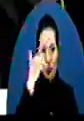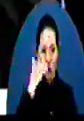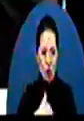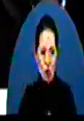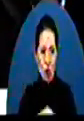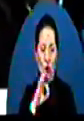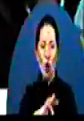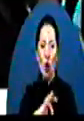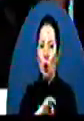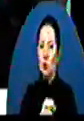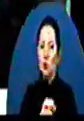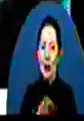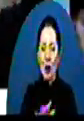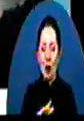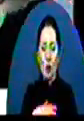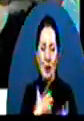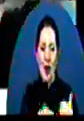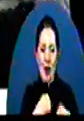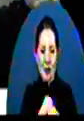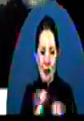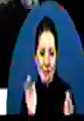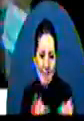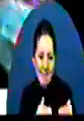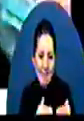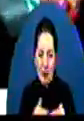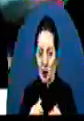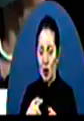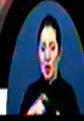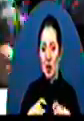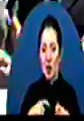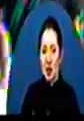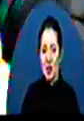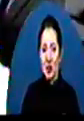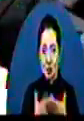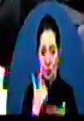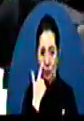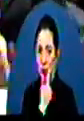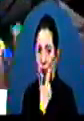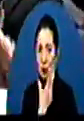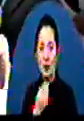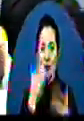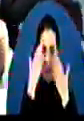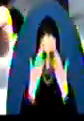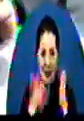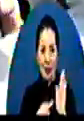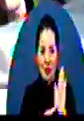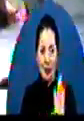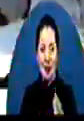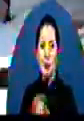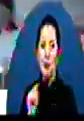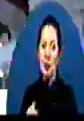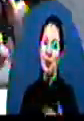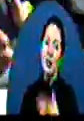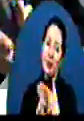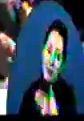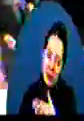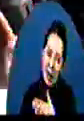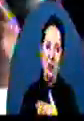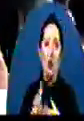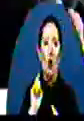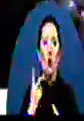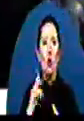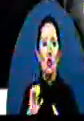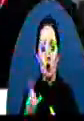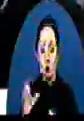тархахгүй шуурхай арга хэмжээг авч иргэдэд эдийн засгийн бодиттой дэмжлэгийг үзүүлж байгаа талархалтай хандаж байна. Иймээс цааш цаашдаа хөрөл сөхийн